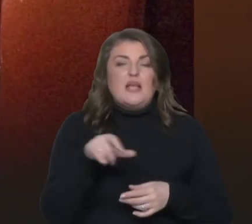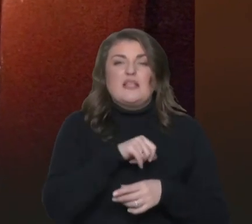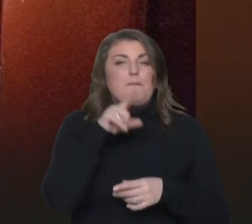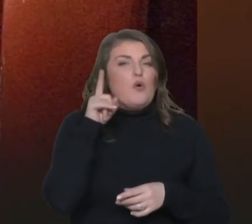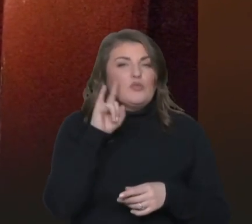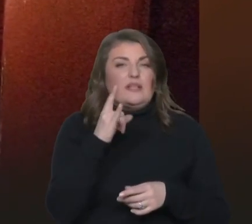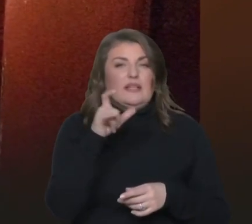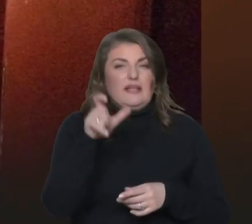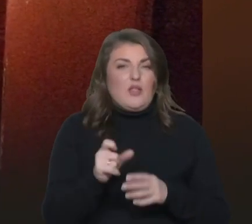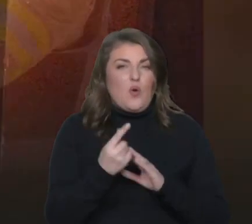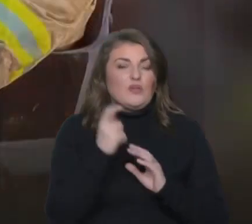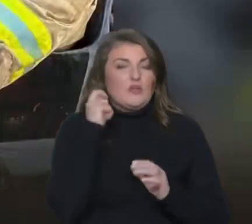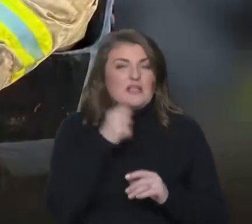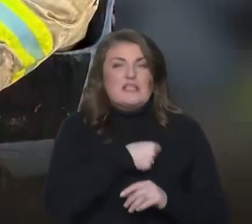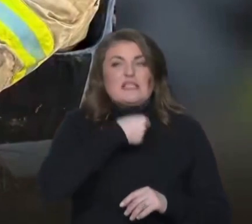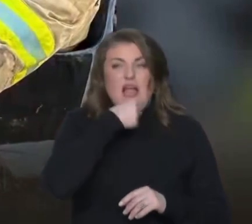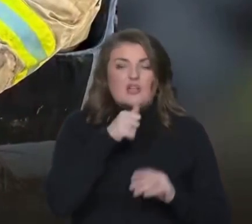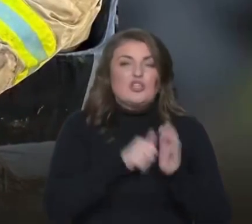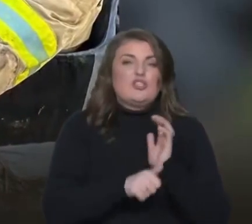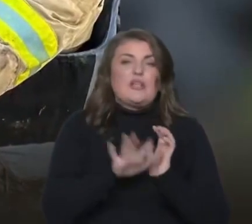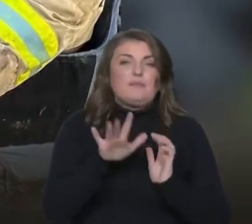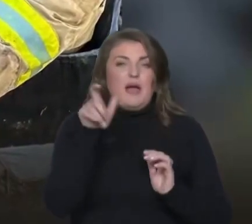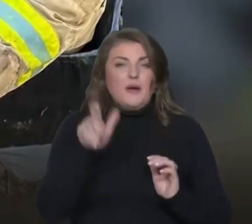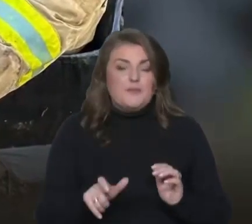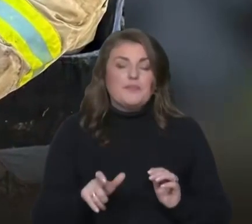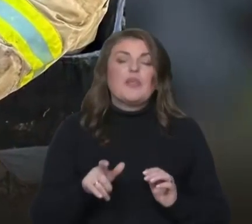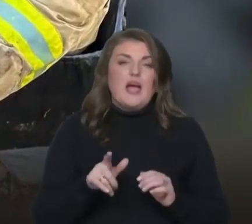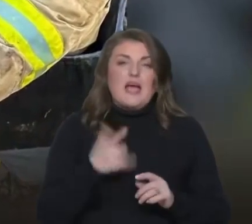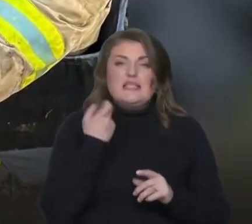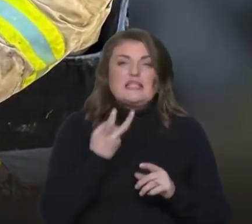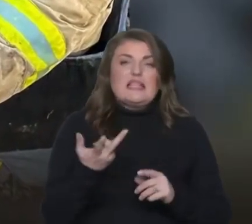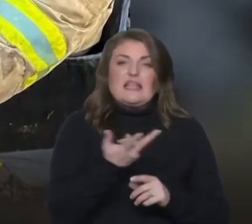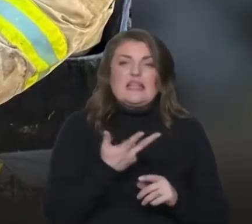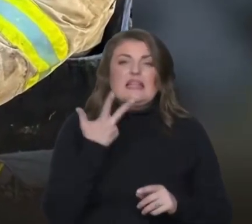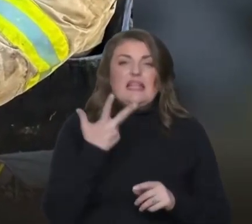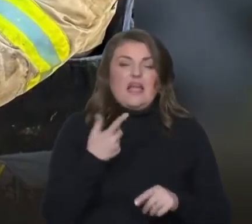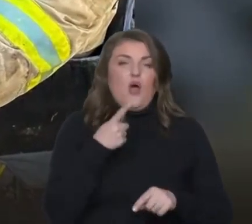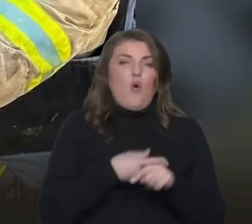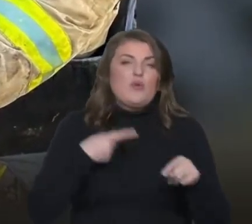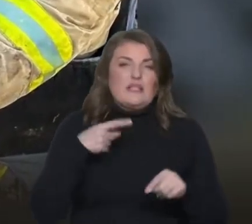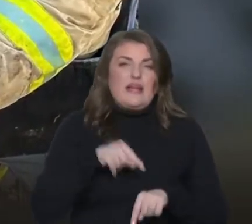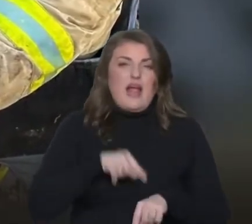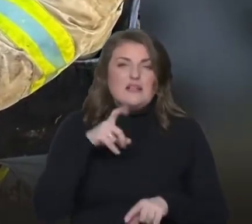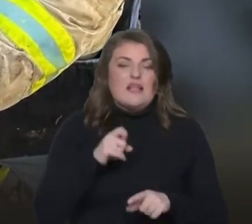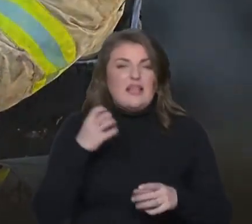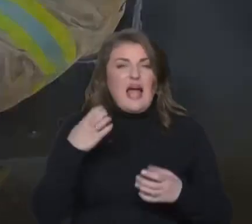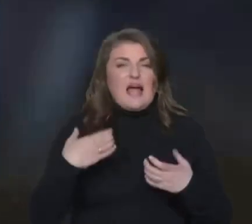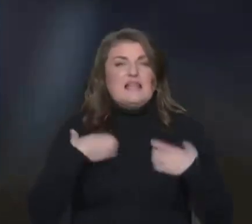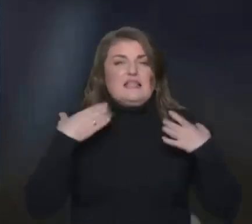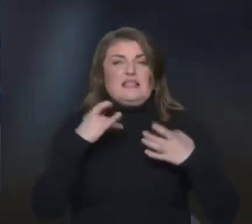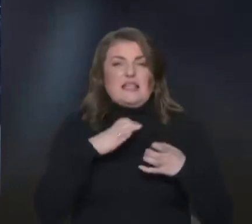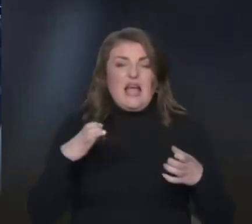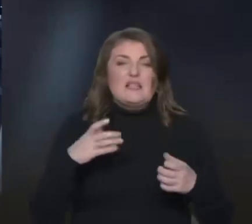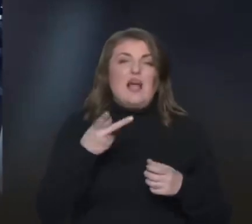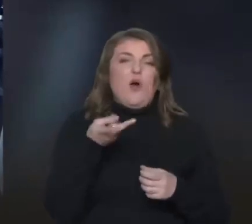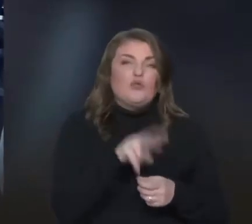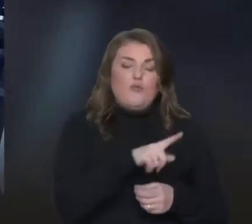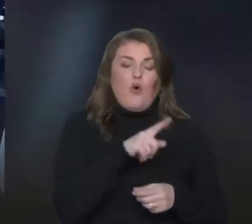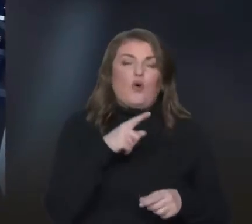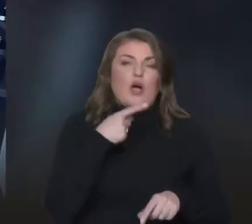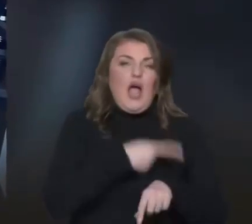наймолодшій дитині 11 років, найстаршій 65. З них 3 гострі реакції на стрес, ще 2 різані рани